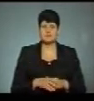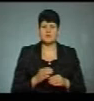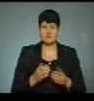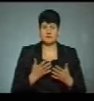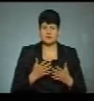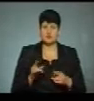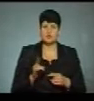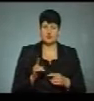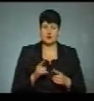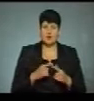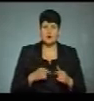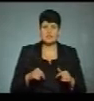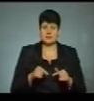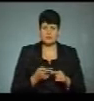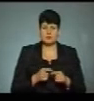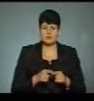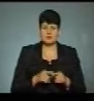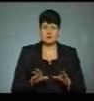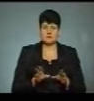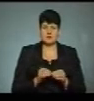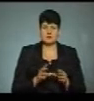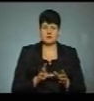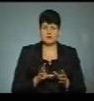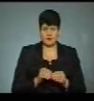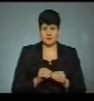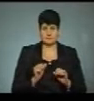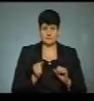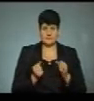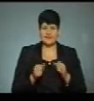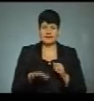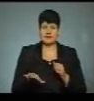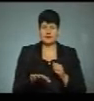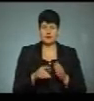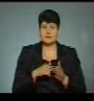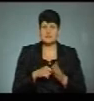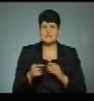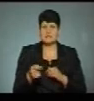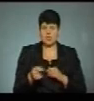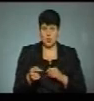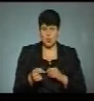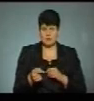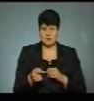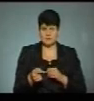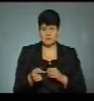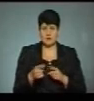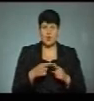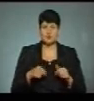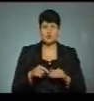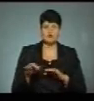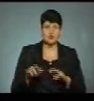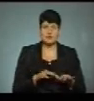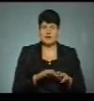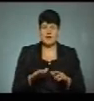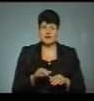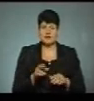що організатором спільно своїми спільниками на території міста Тернополя організовано діяльність